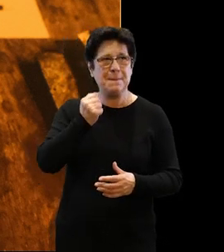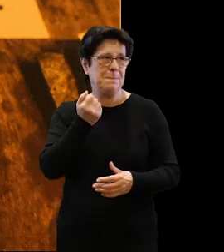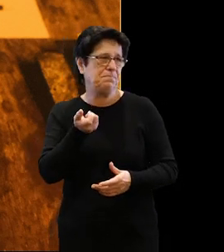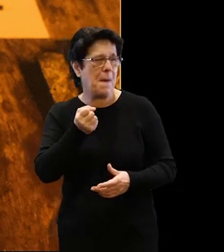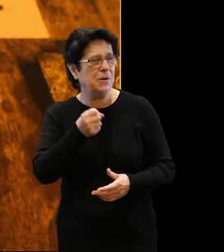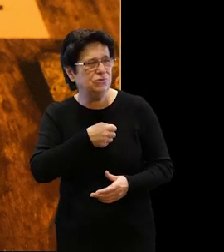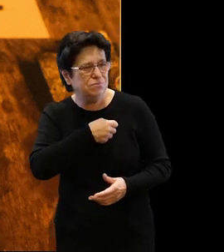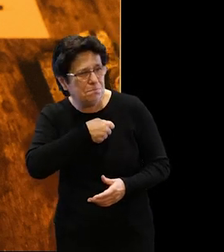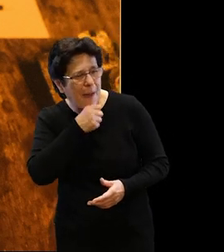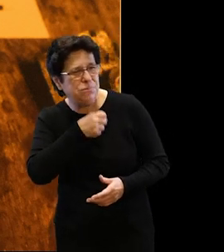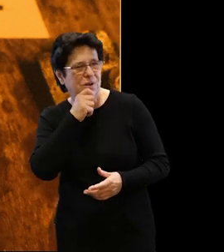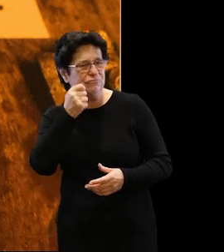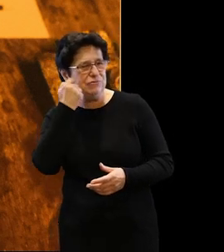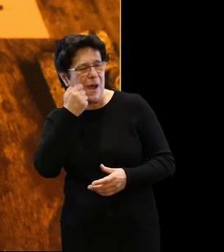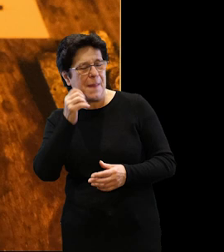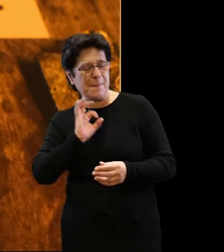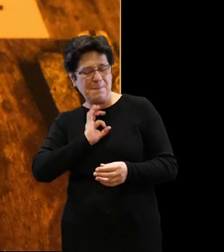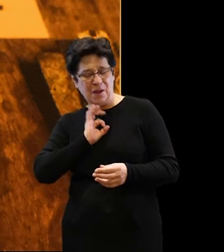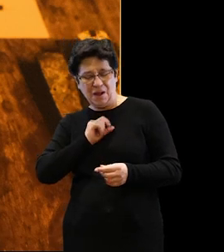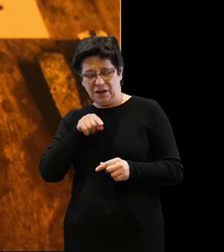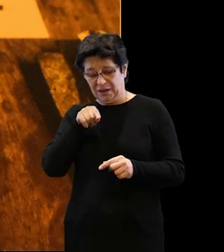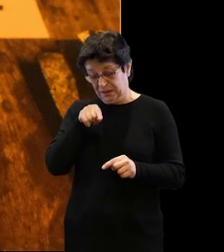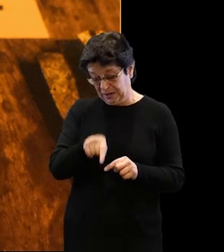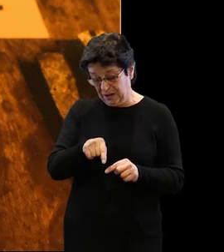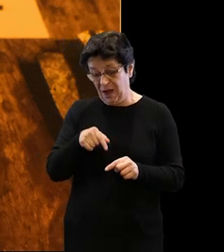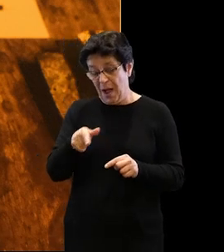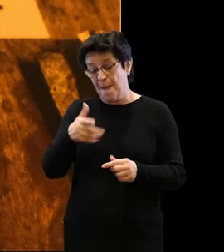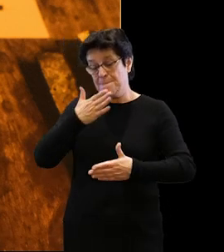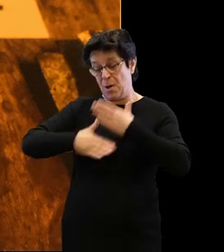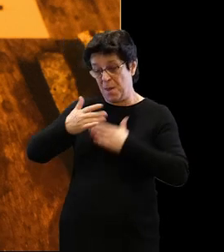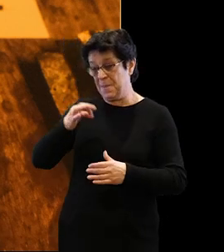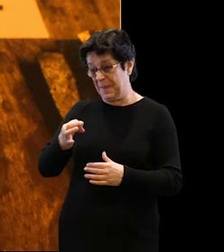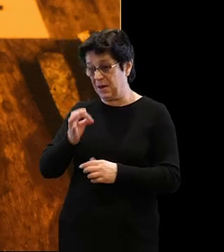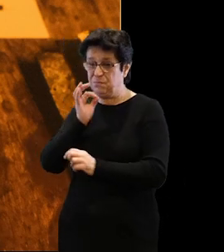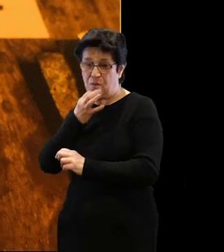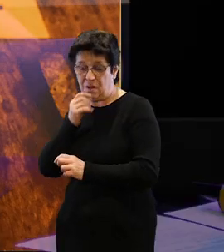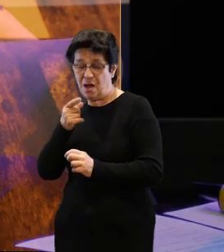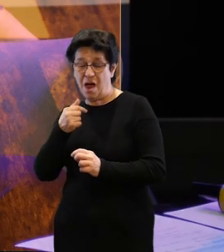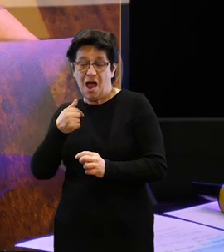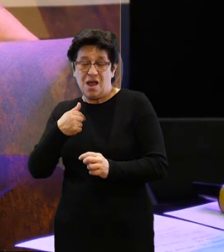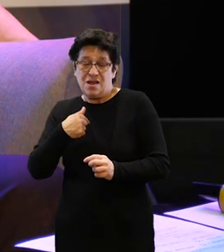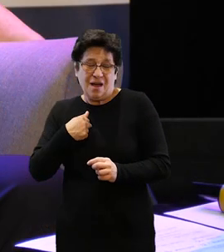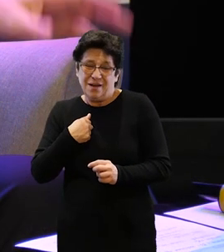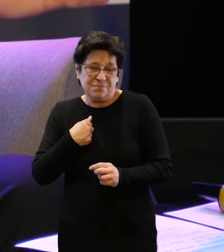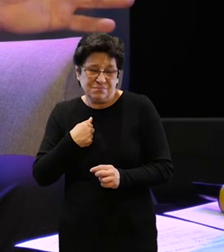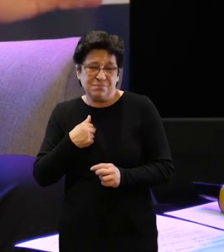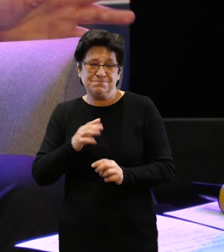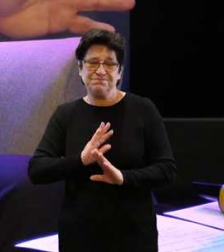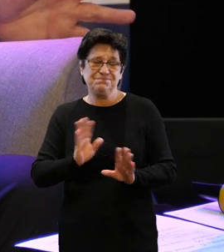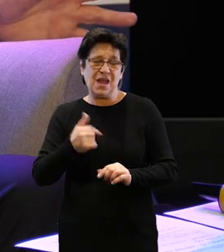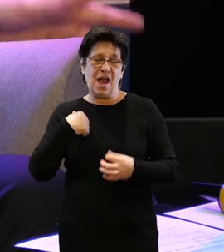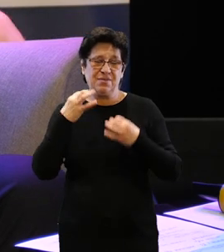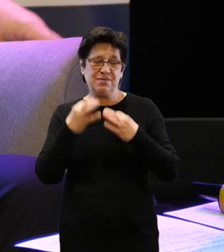wszystkich lat 50 60 ja tego nie za bardzo ogarniam ale jestem w dobrej sytuacji ponieważ współprac pracuje ze mną syn i ja